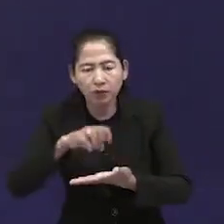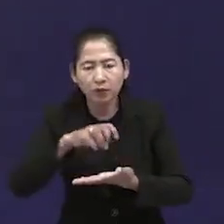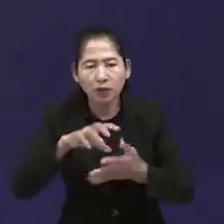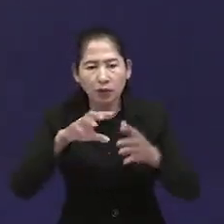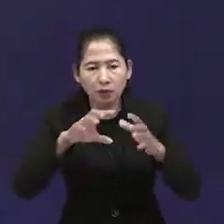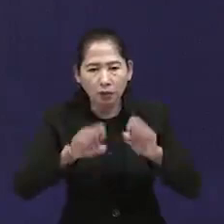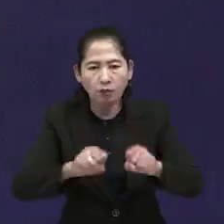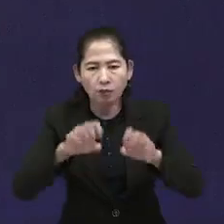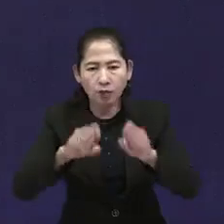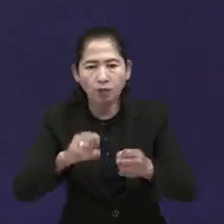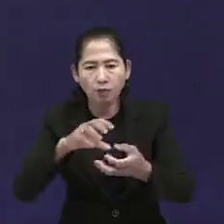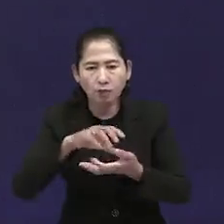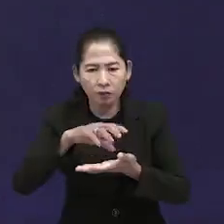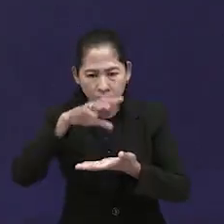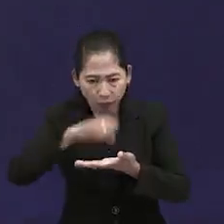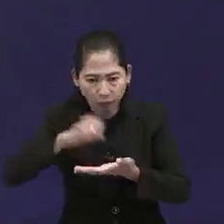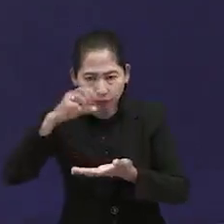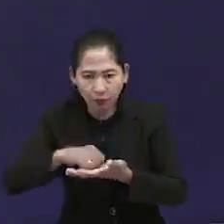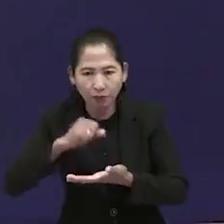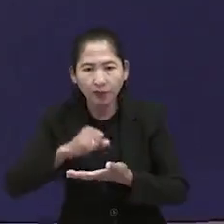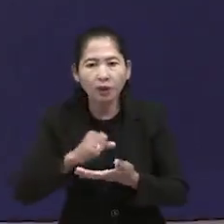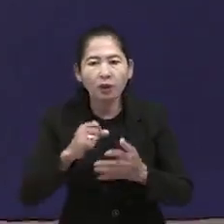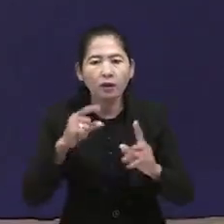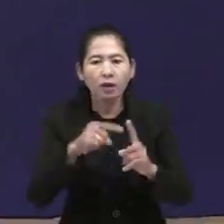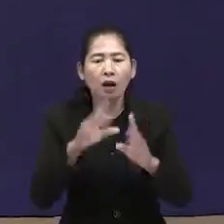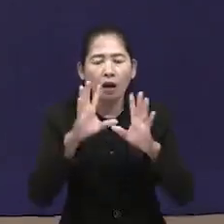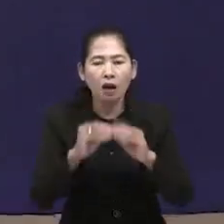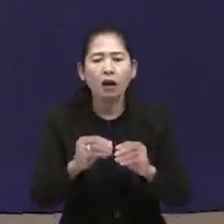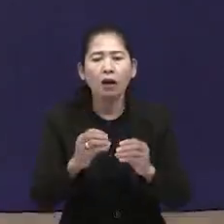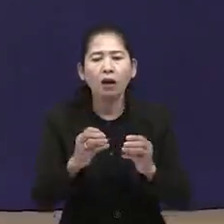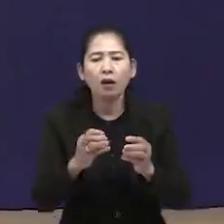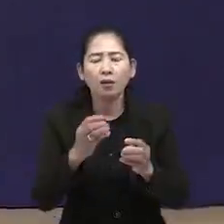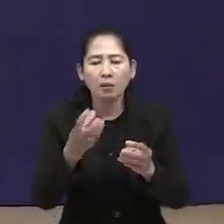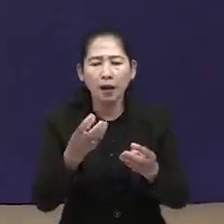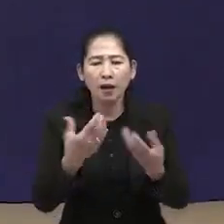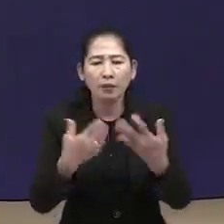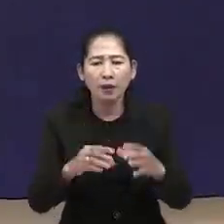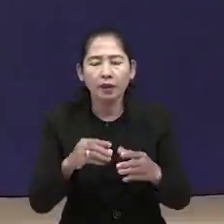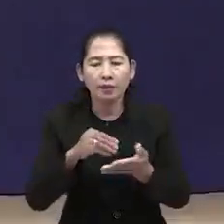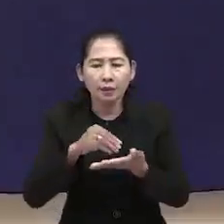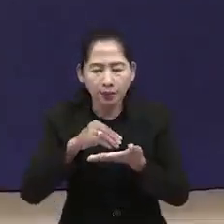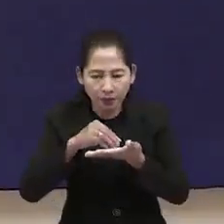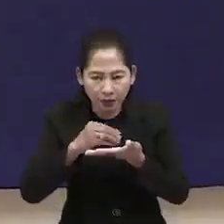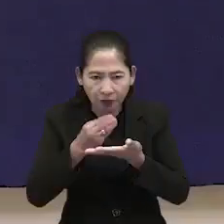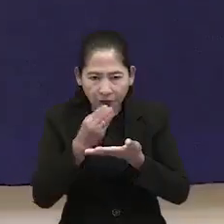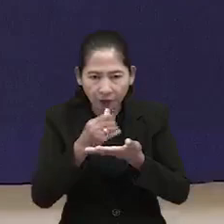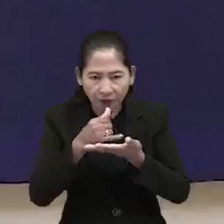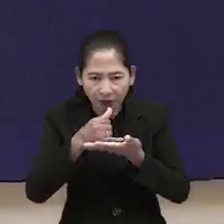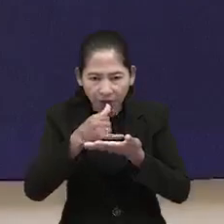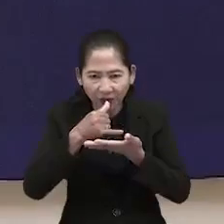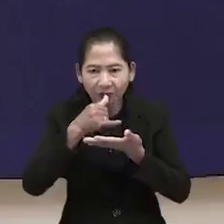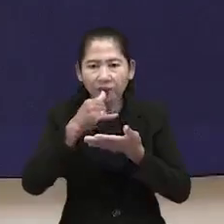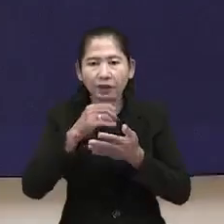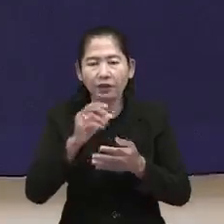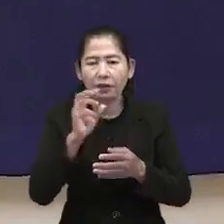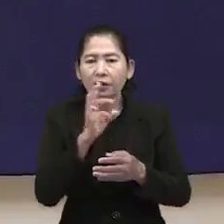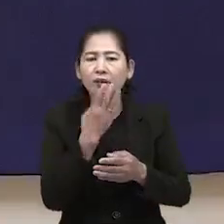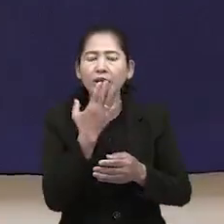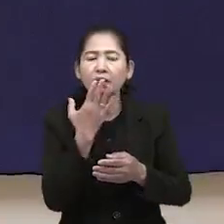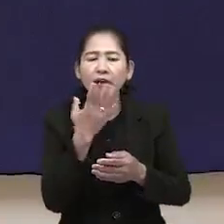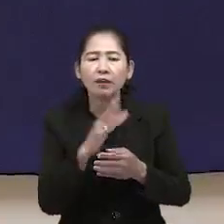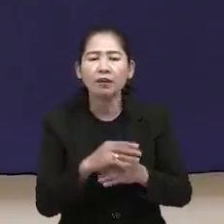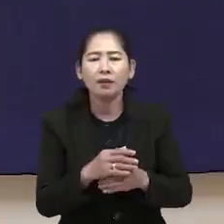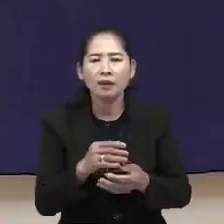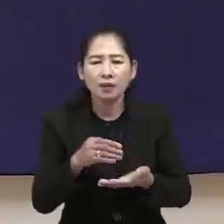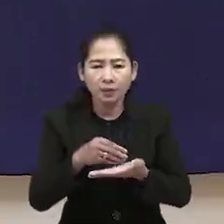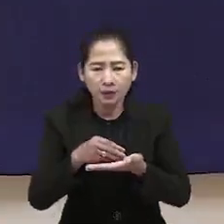ត្របាក់ខ្លឹបខ្លឹបខ្លឹបហ្មងណាចារហូតដល់អស់កាកបាយរួចវាបើកទឹកចាចេះផឹកទឹកទៀតណាមិនផឹកលើកែ